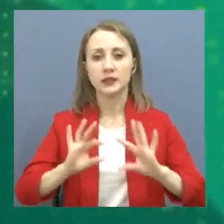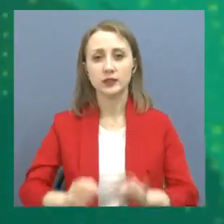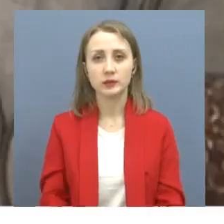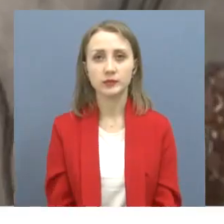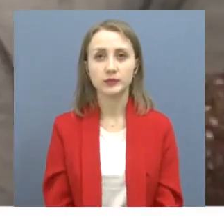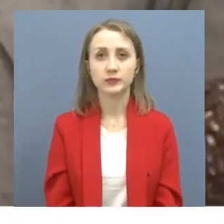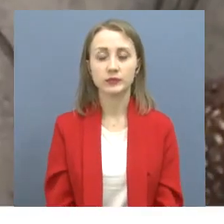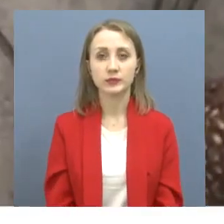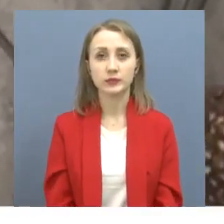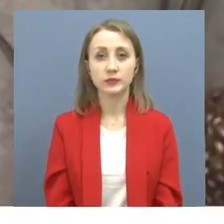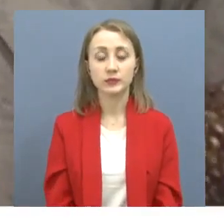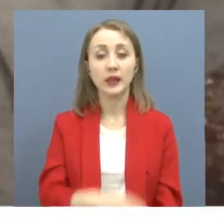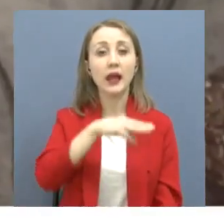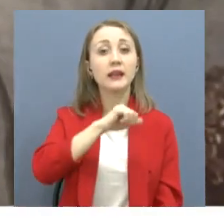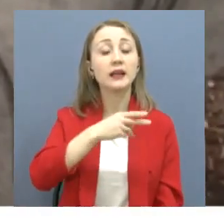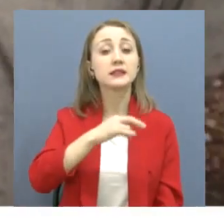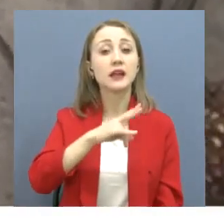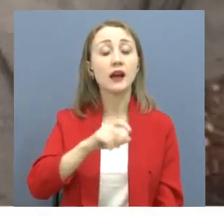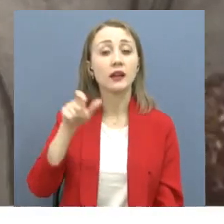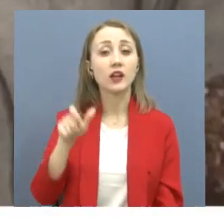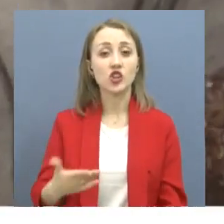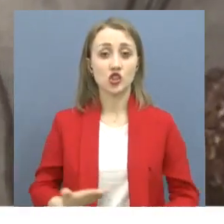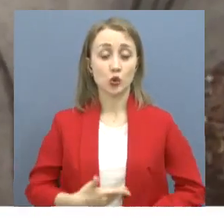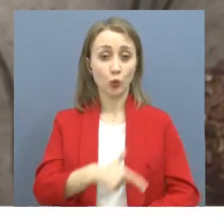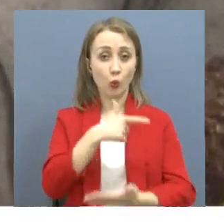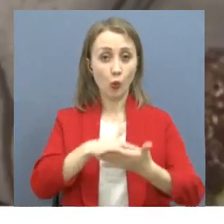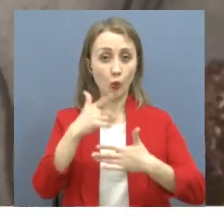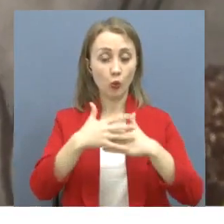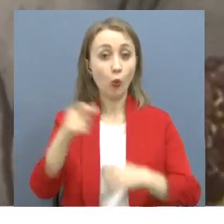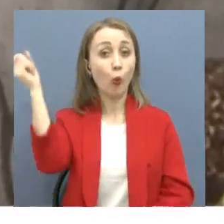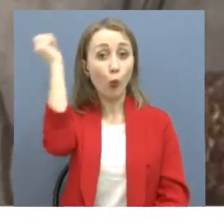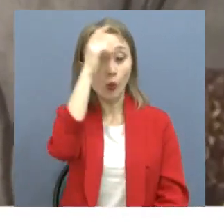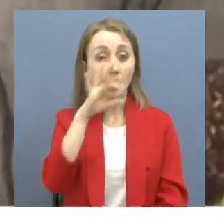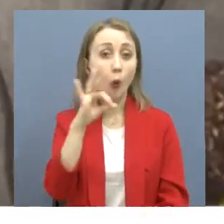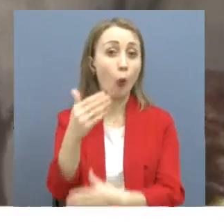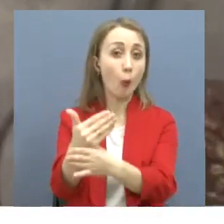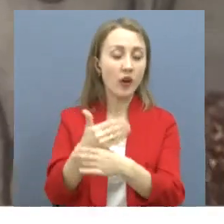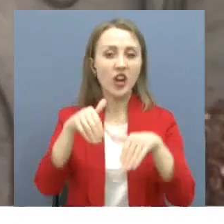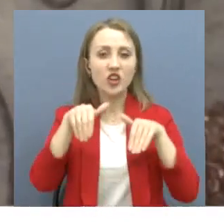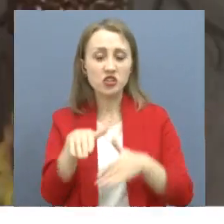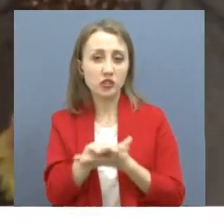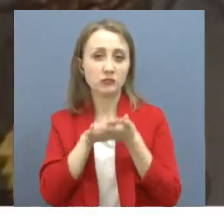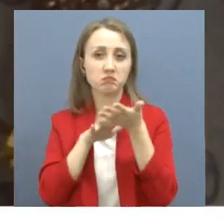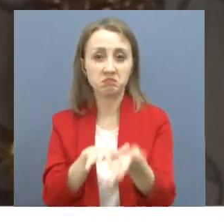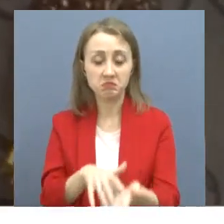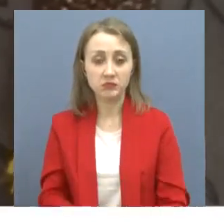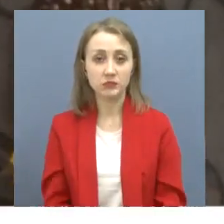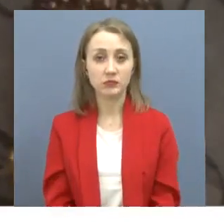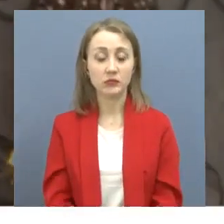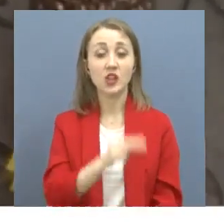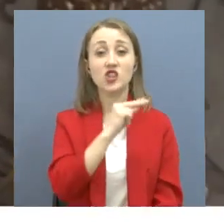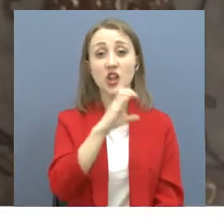подробности. Татьяна Шледовец, жительница Кокшетау, узнав о пособиях, решила подать заявку. В условии